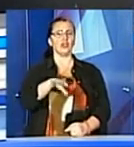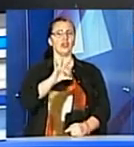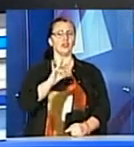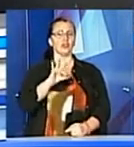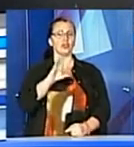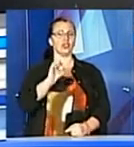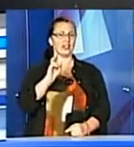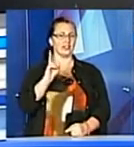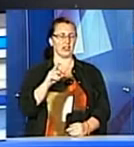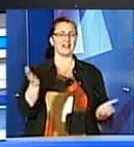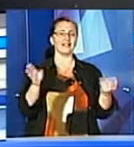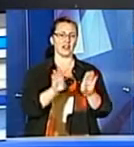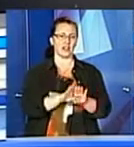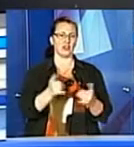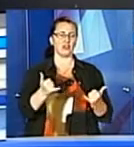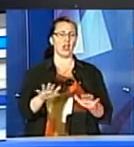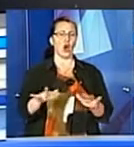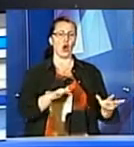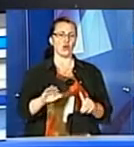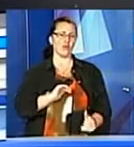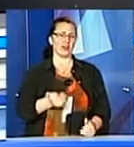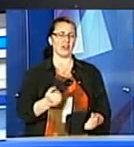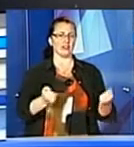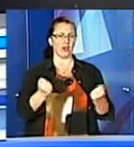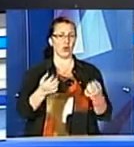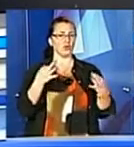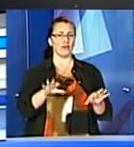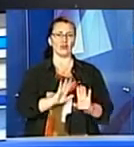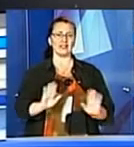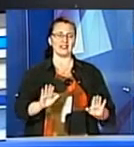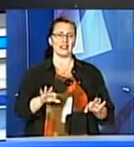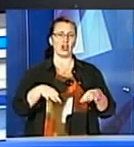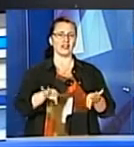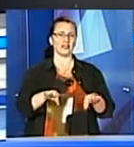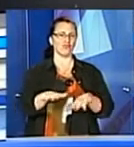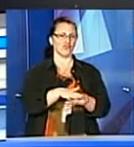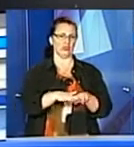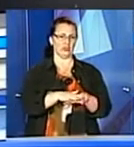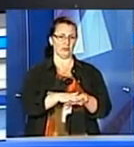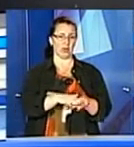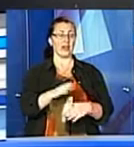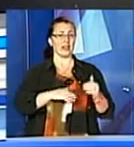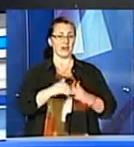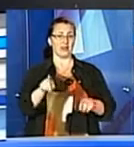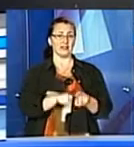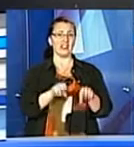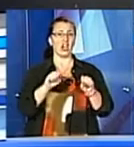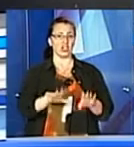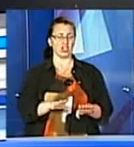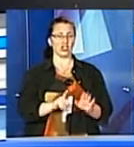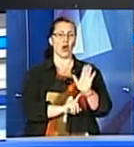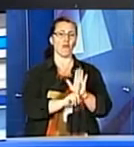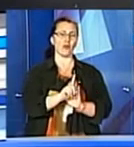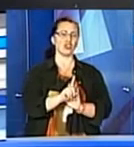міста закриють для руху приватних автомобілів. Дозволять лише рух громадського транспорту. На практиці таке рішення набуде чинності